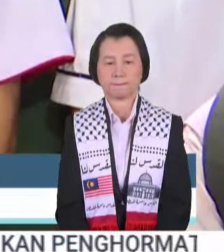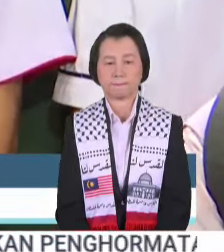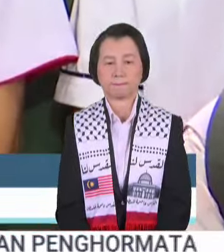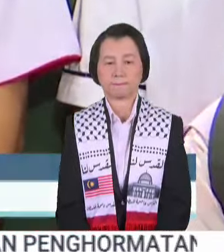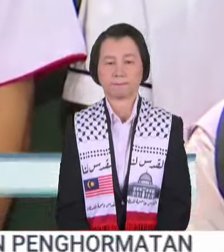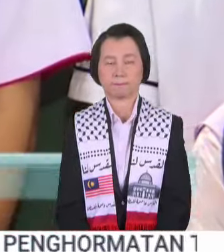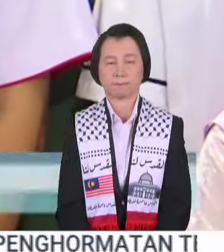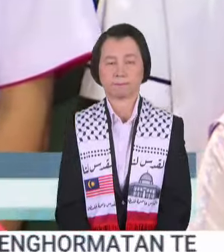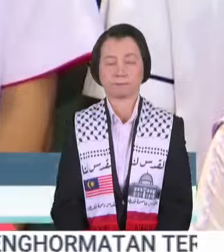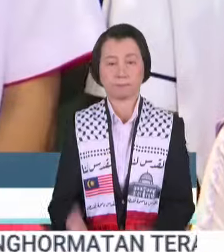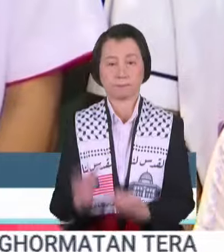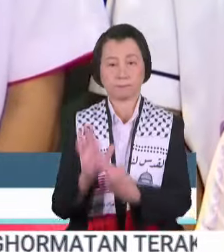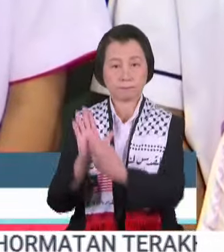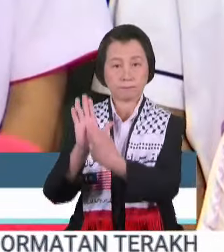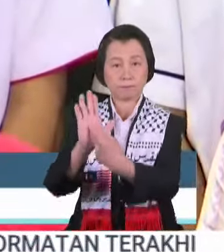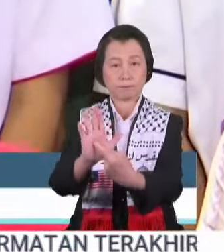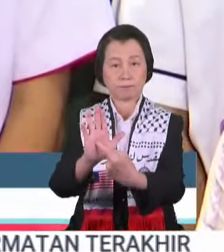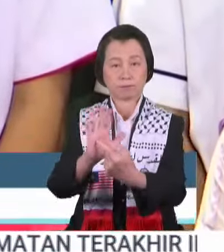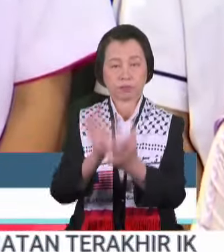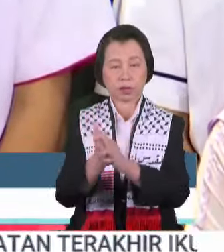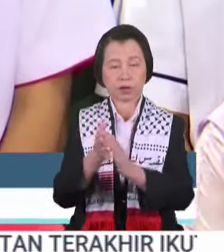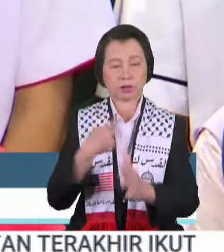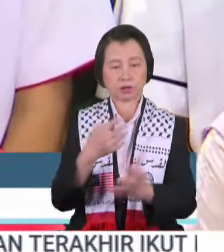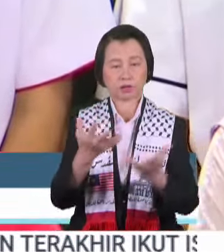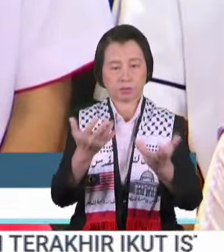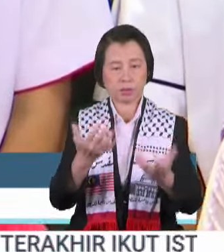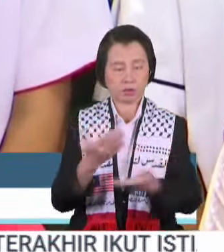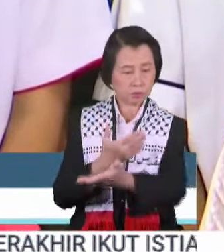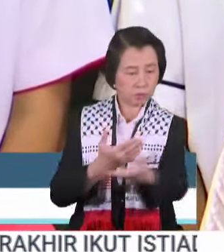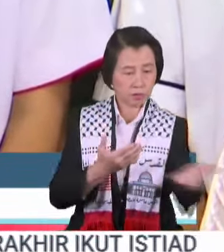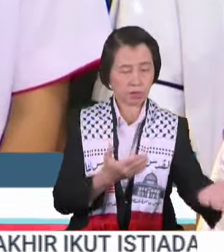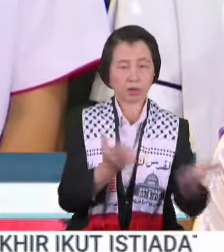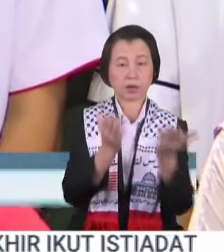Berikan mereka pendedahan supaya kita mahukan lebih ramai mereka